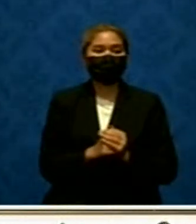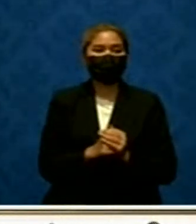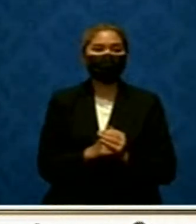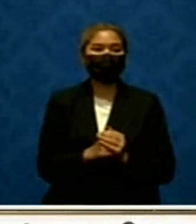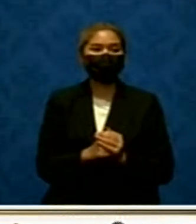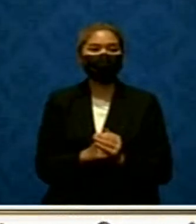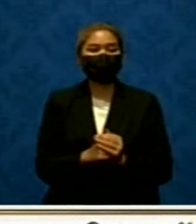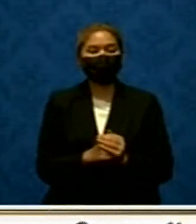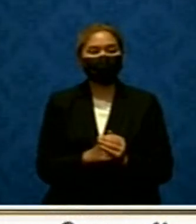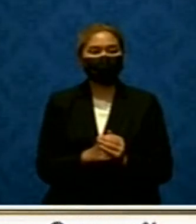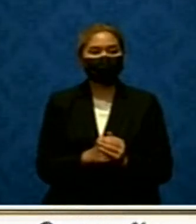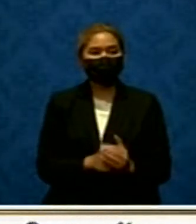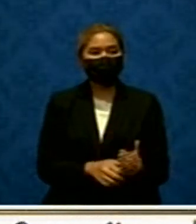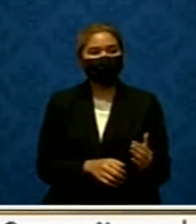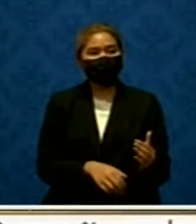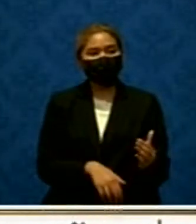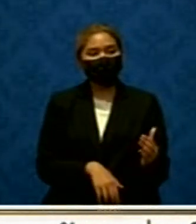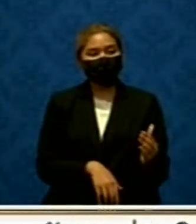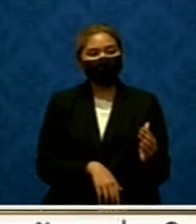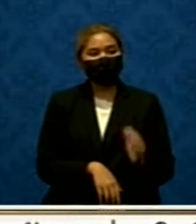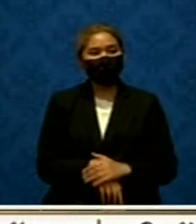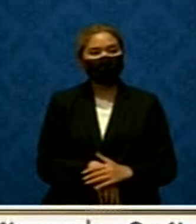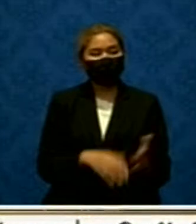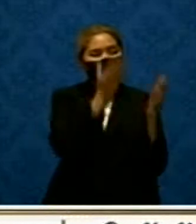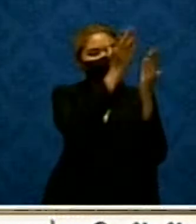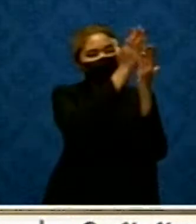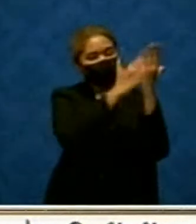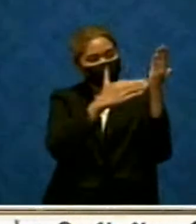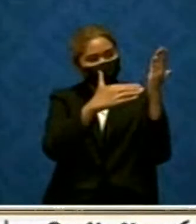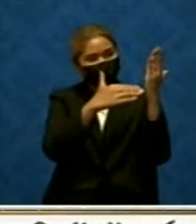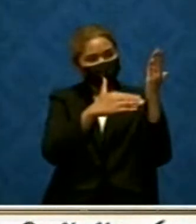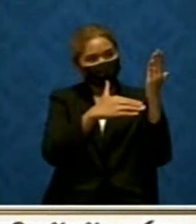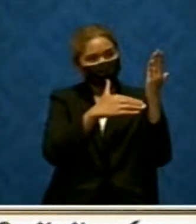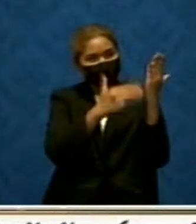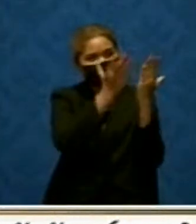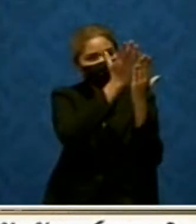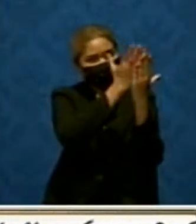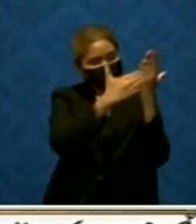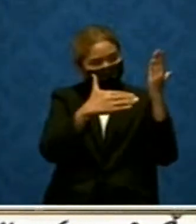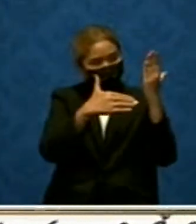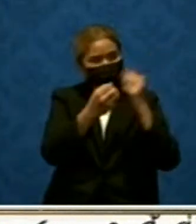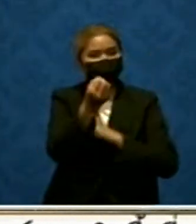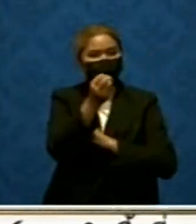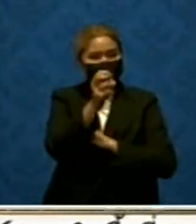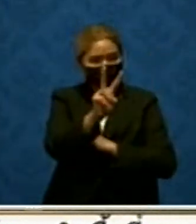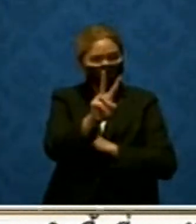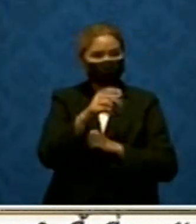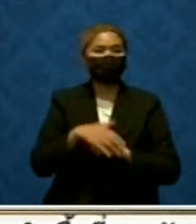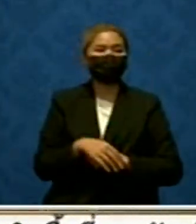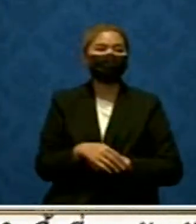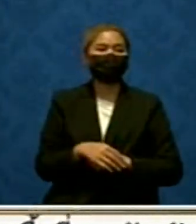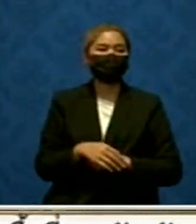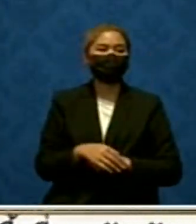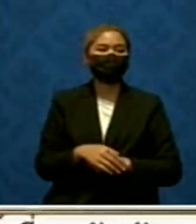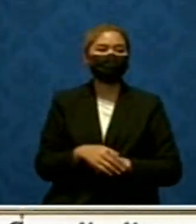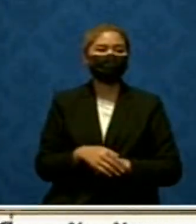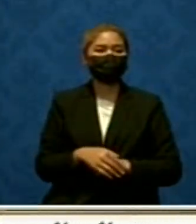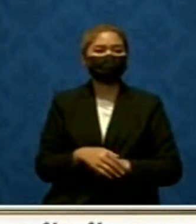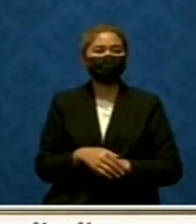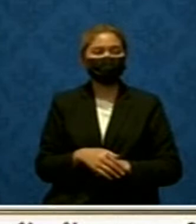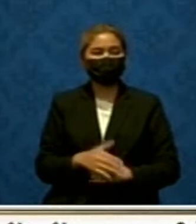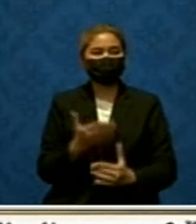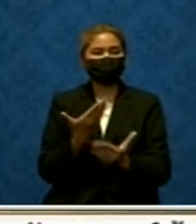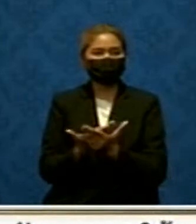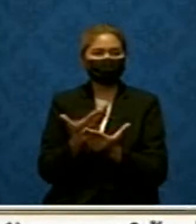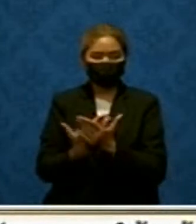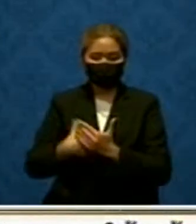สองเขต แล้ให้เขตเสนอแม่มาจรง ๆ เลย รำตี ผมบอกวหัวประ